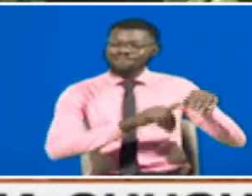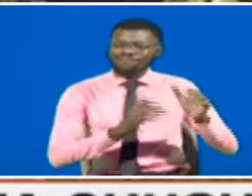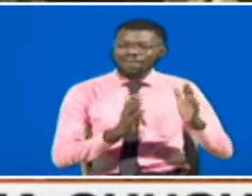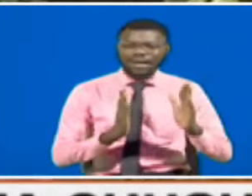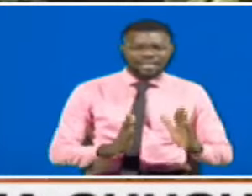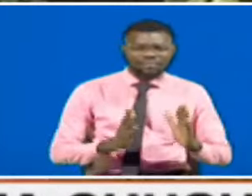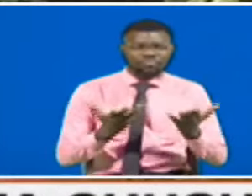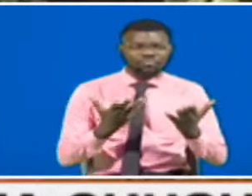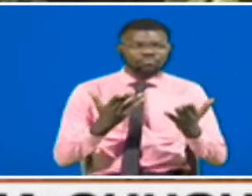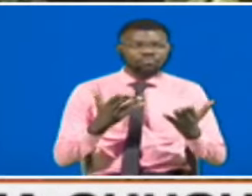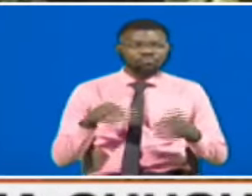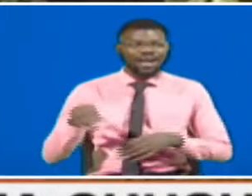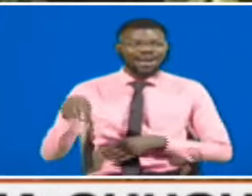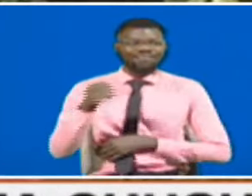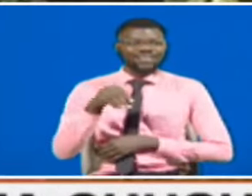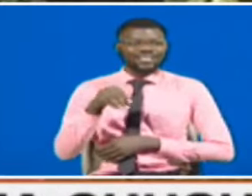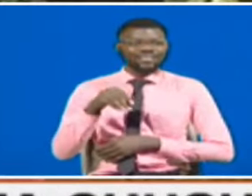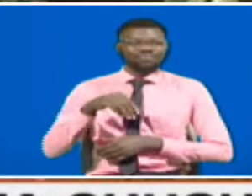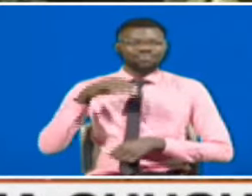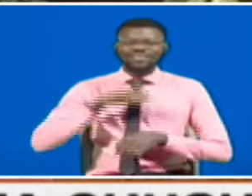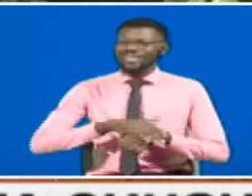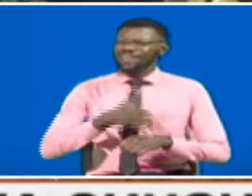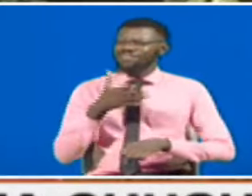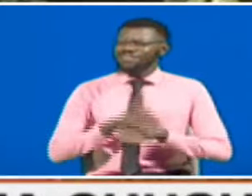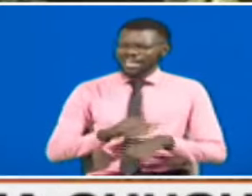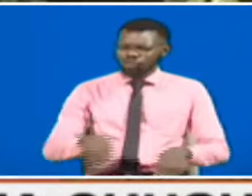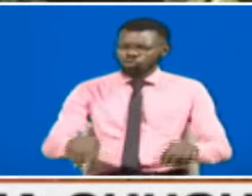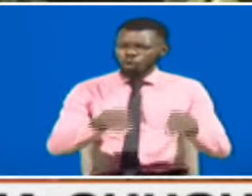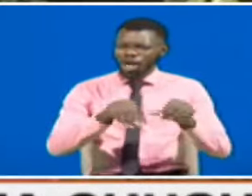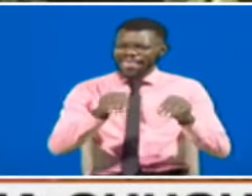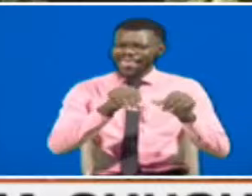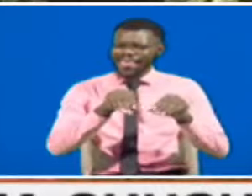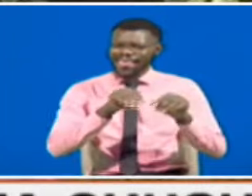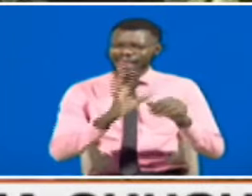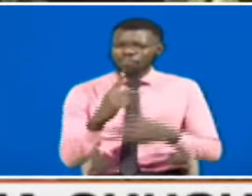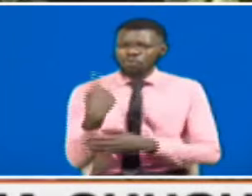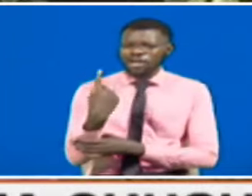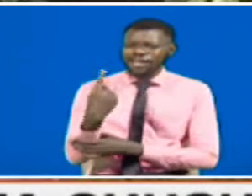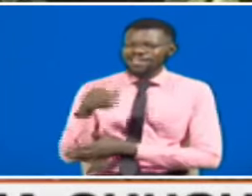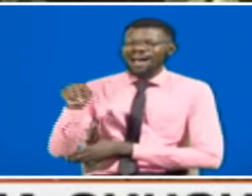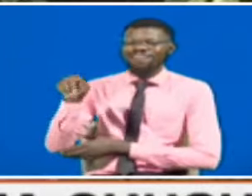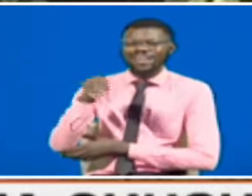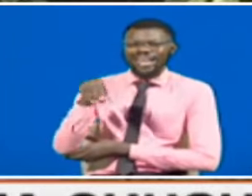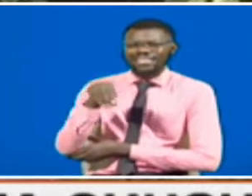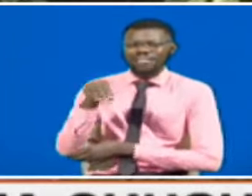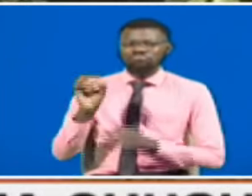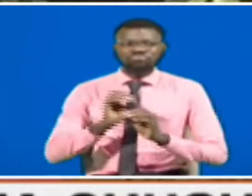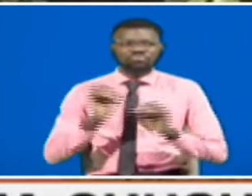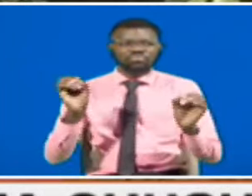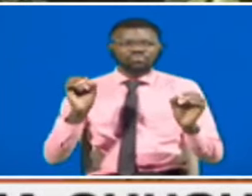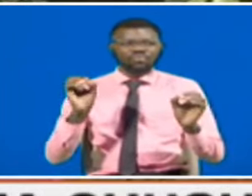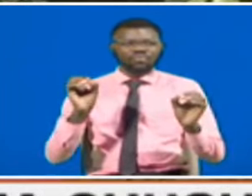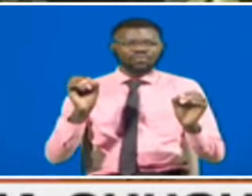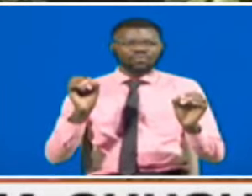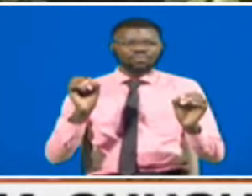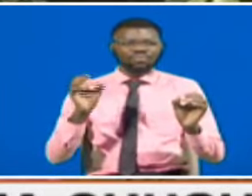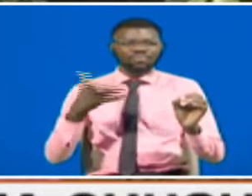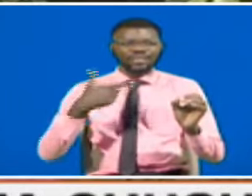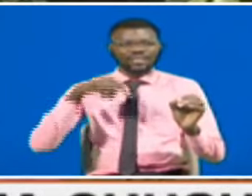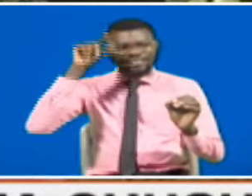mbolea ambao ni mjanga, sio mbolea. Na tujui serikali yetu tukufu itasema nini juu